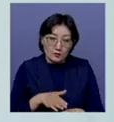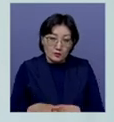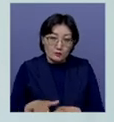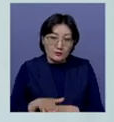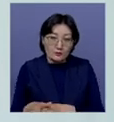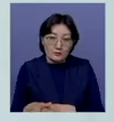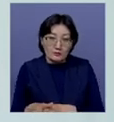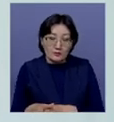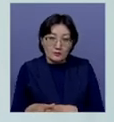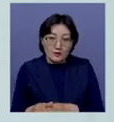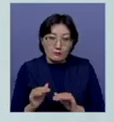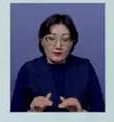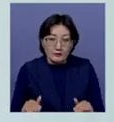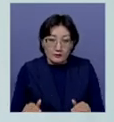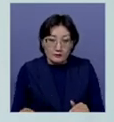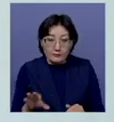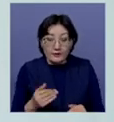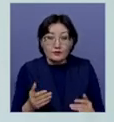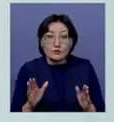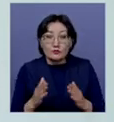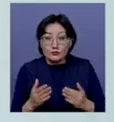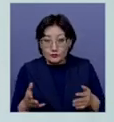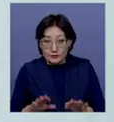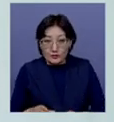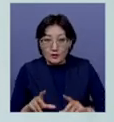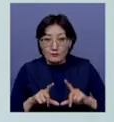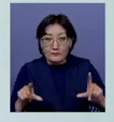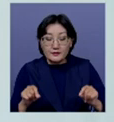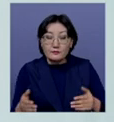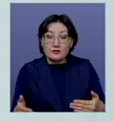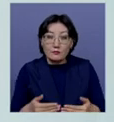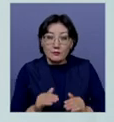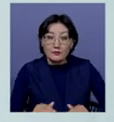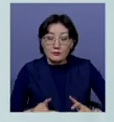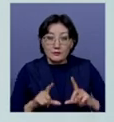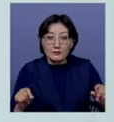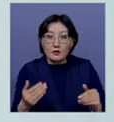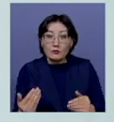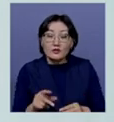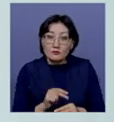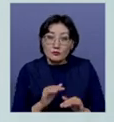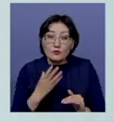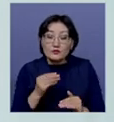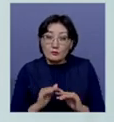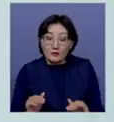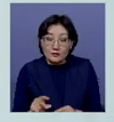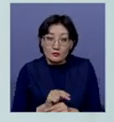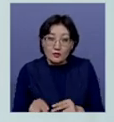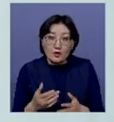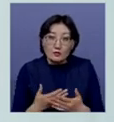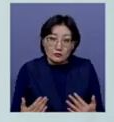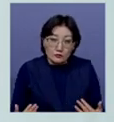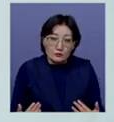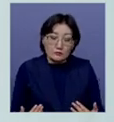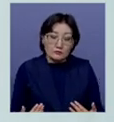не беріп отыр, балаларымыздың бәрі үйде, мектептердің бәрі жабық, балабақшаның бәрі жабық, солардың тәлім тәрбиесін беріп, соларға түрлі